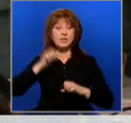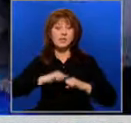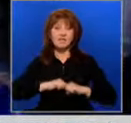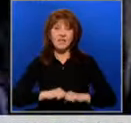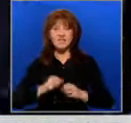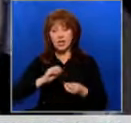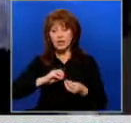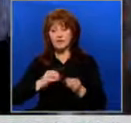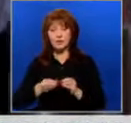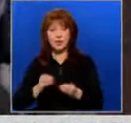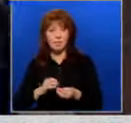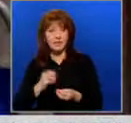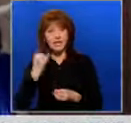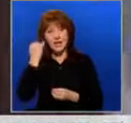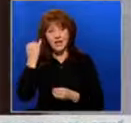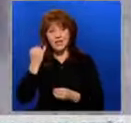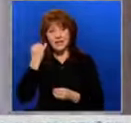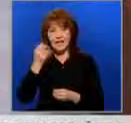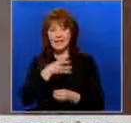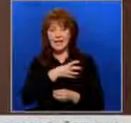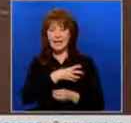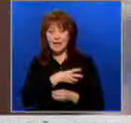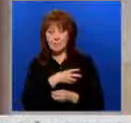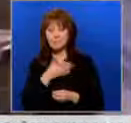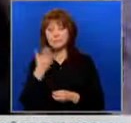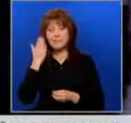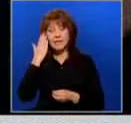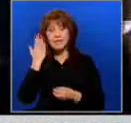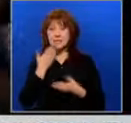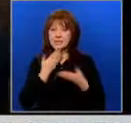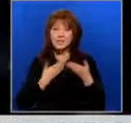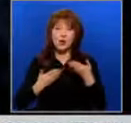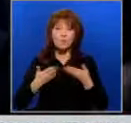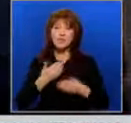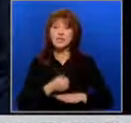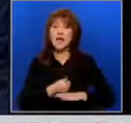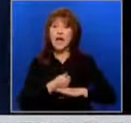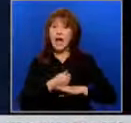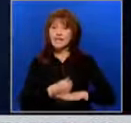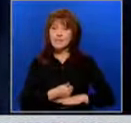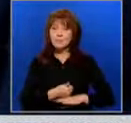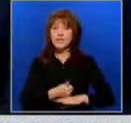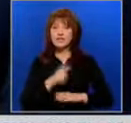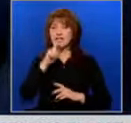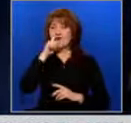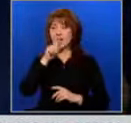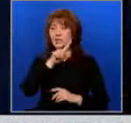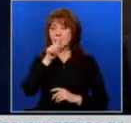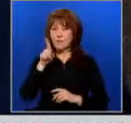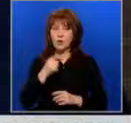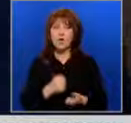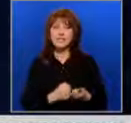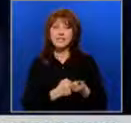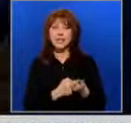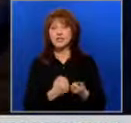тази сглобка. Идеята на ГЕРБ министрите да обсъждат с депутати от ресорните комисии всяка седмица важните въпроси среща подкрепата